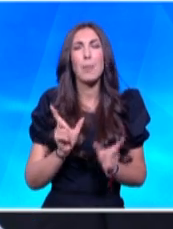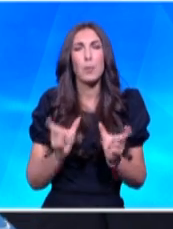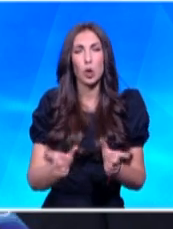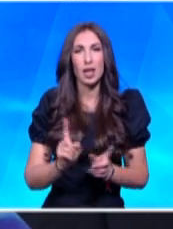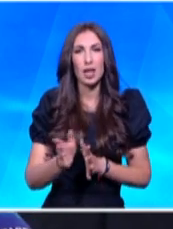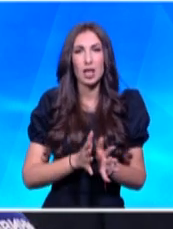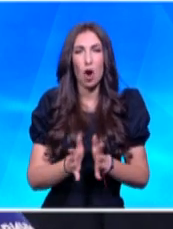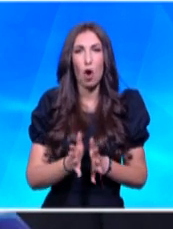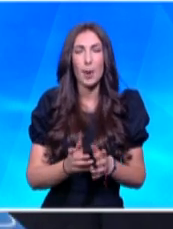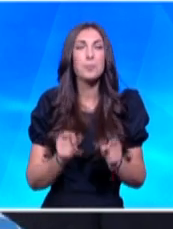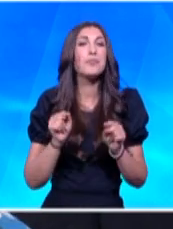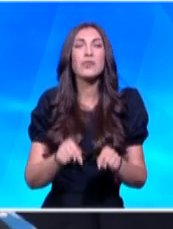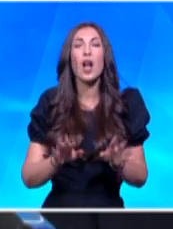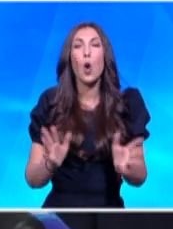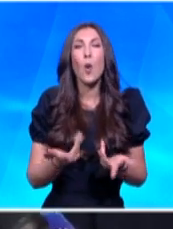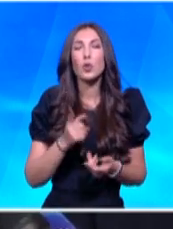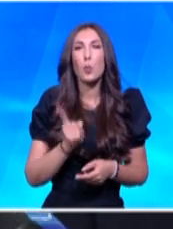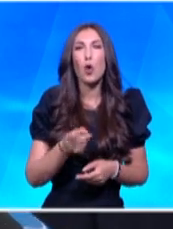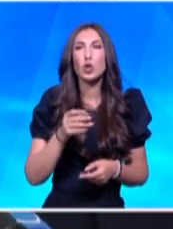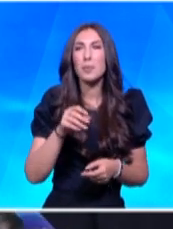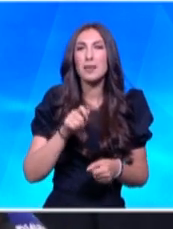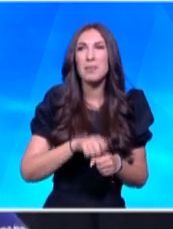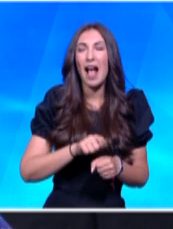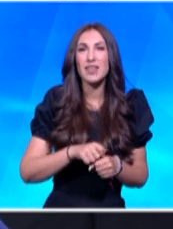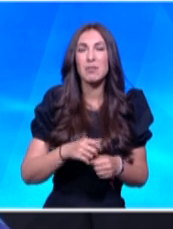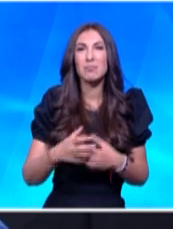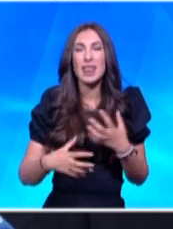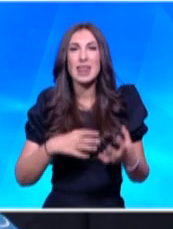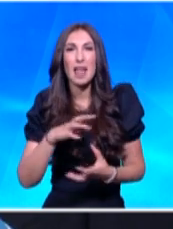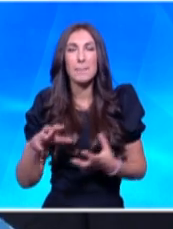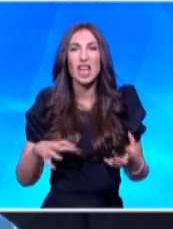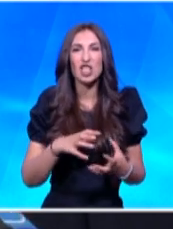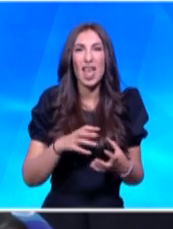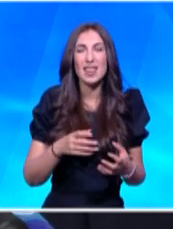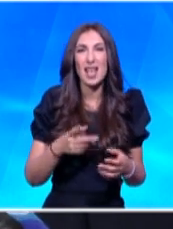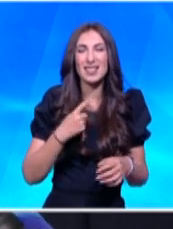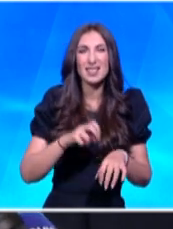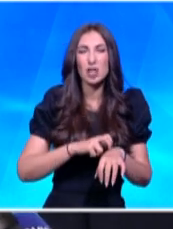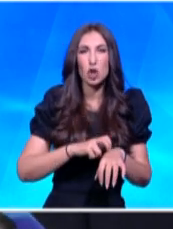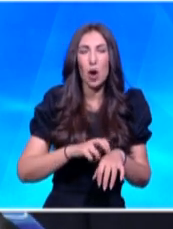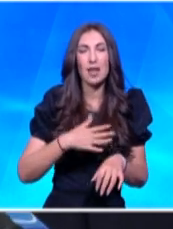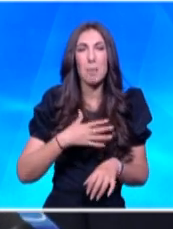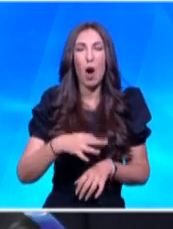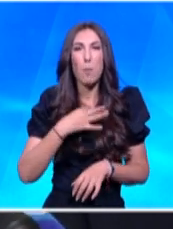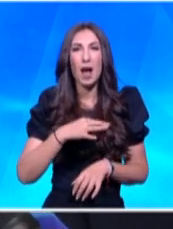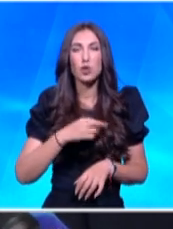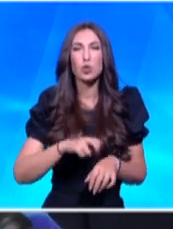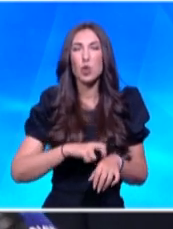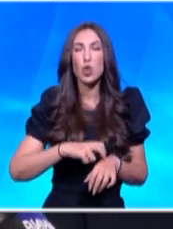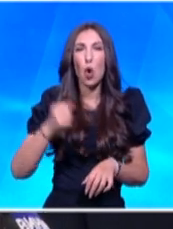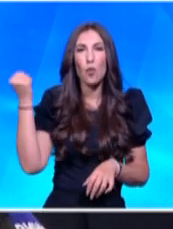което може би така създава известно напрежение, спряно електричеството, тъй като има опасност от токови